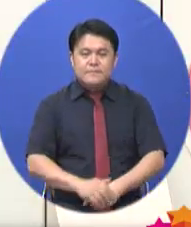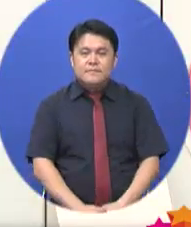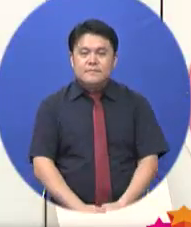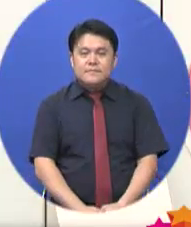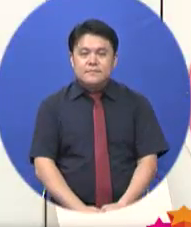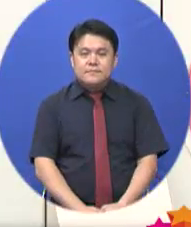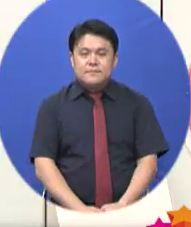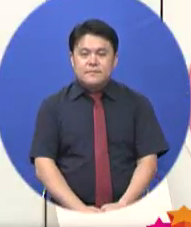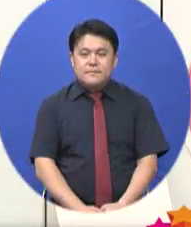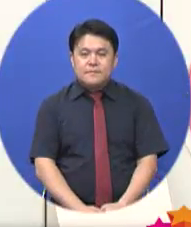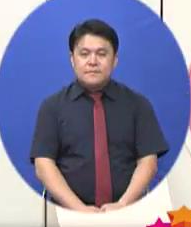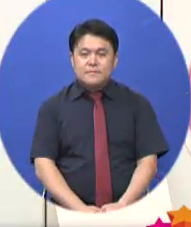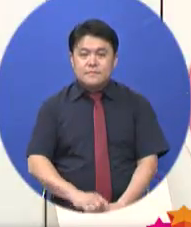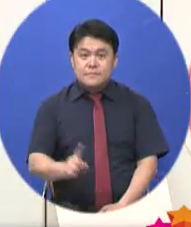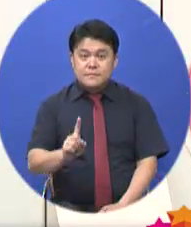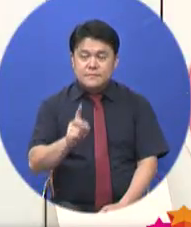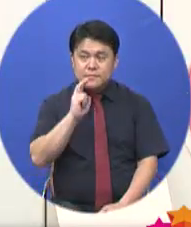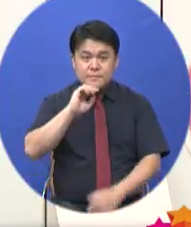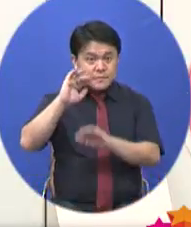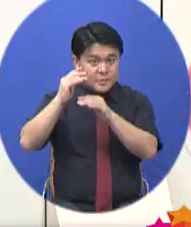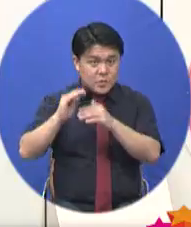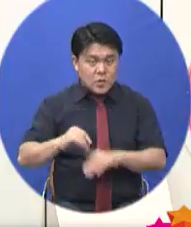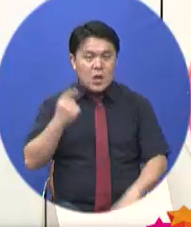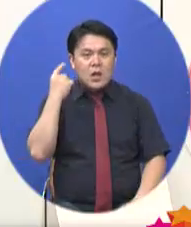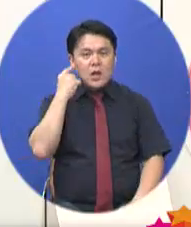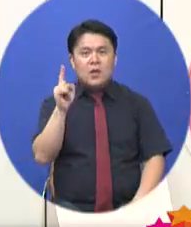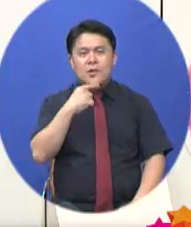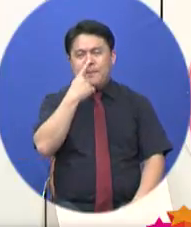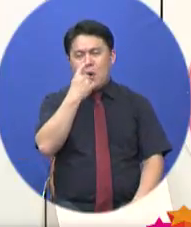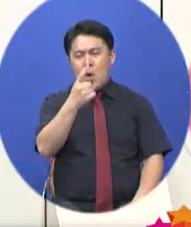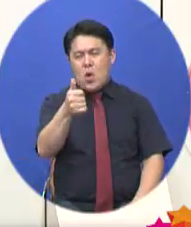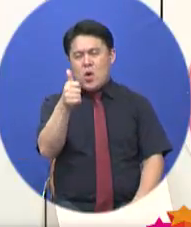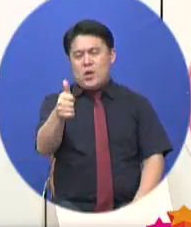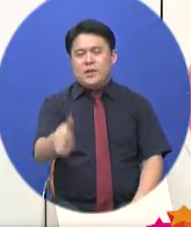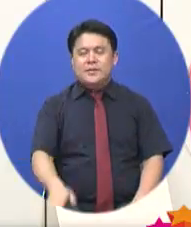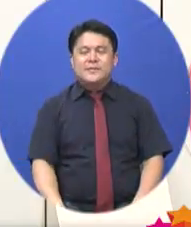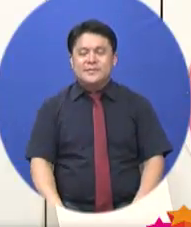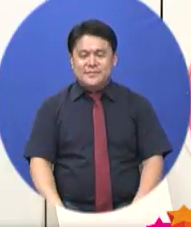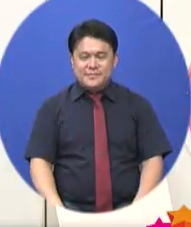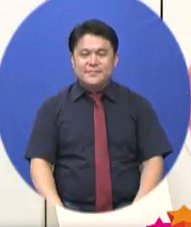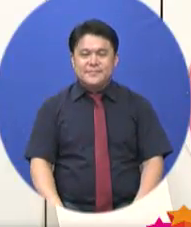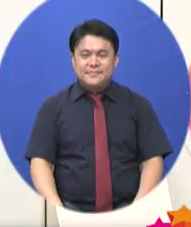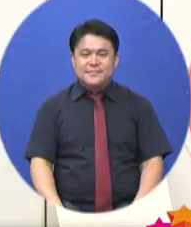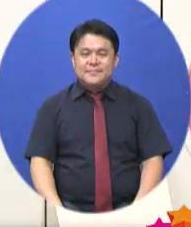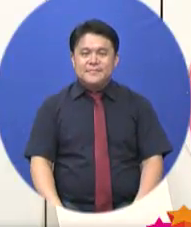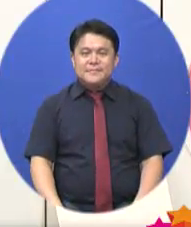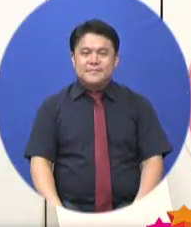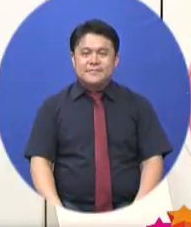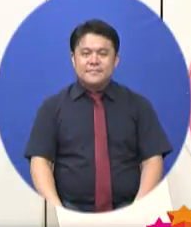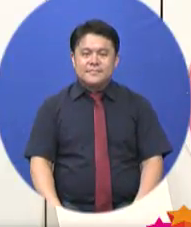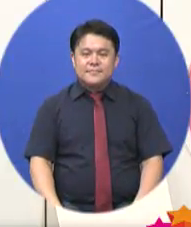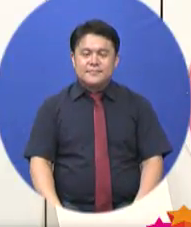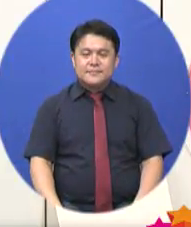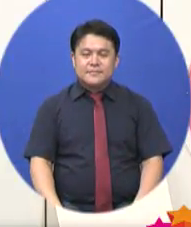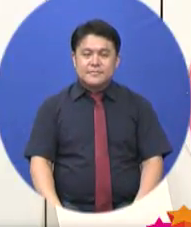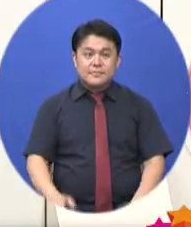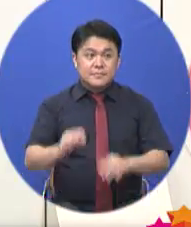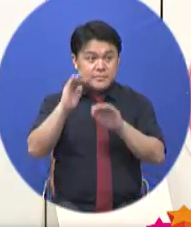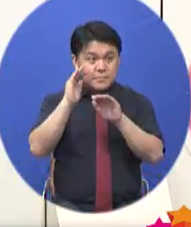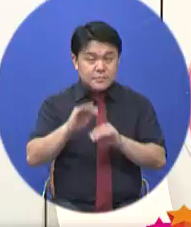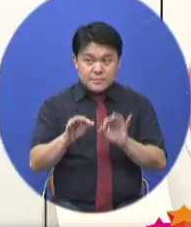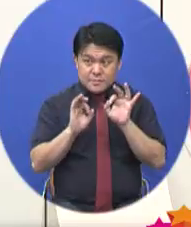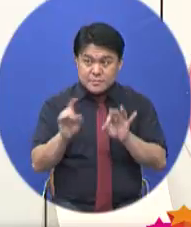하셨습니다. 참 가사한 말이 너무 너무 멋있네요. 예, 그래요. 야 이런 가사한 말은